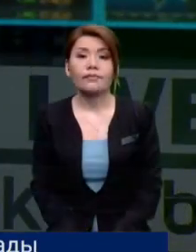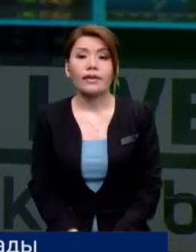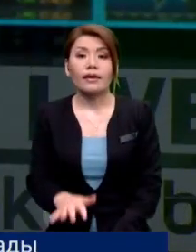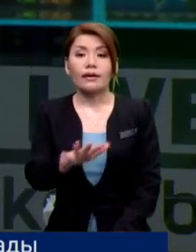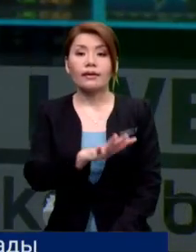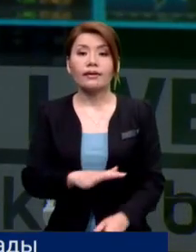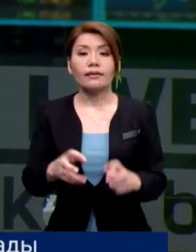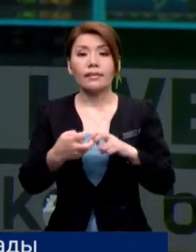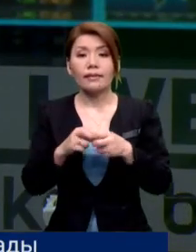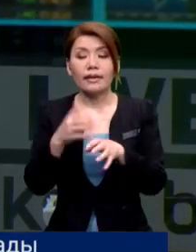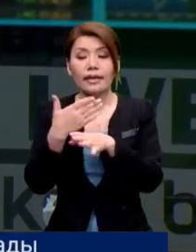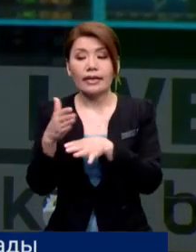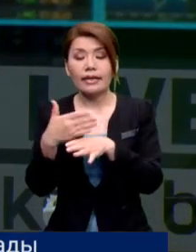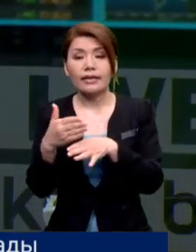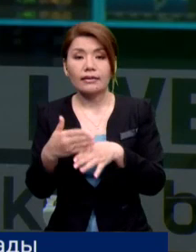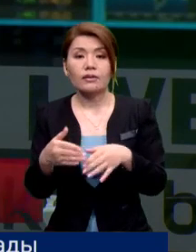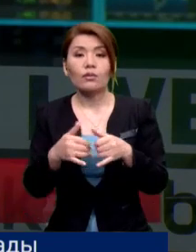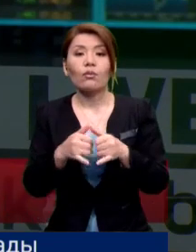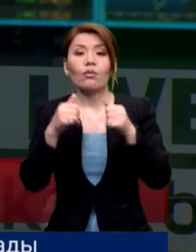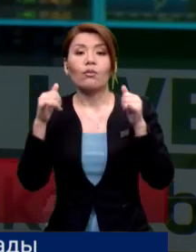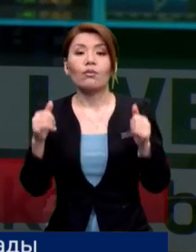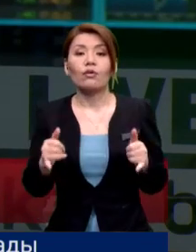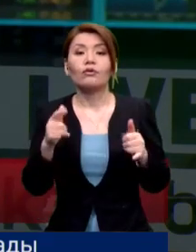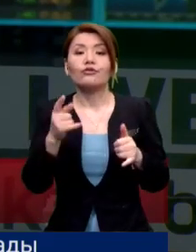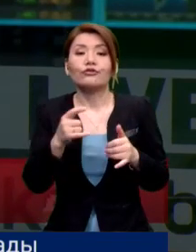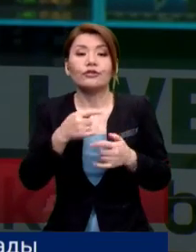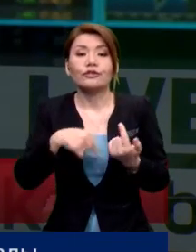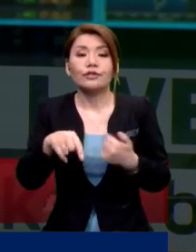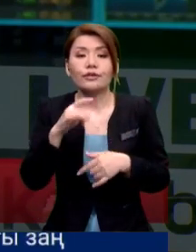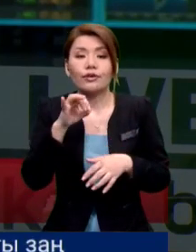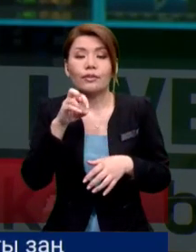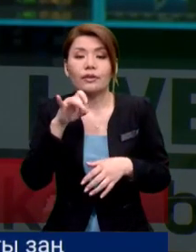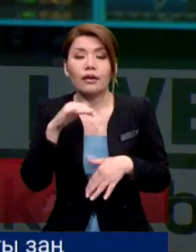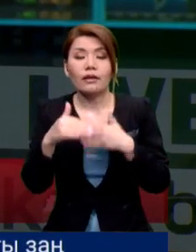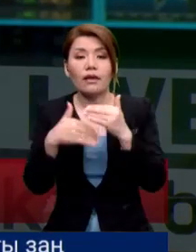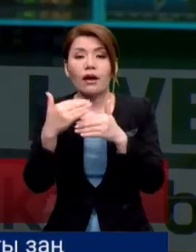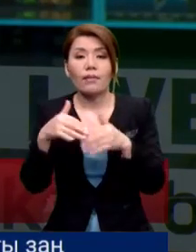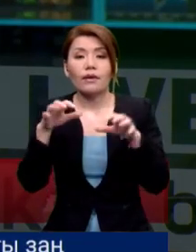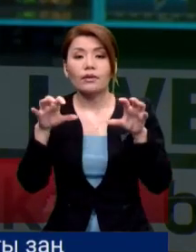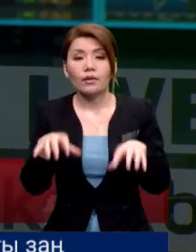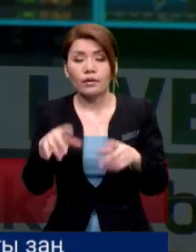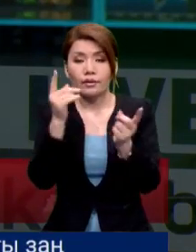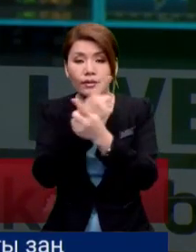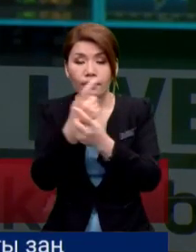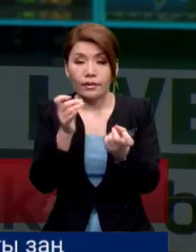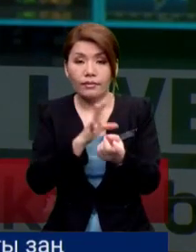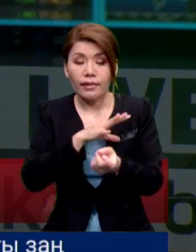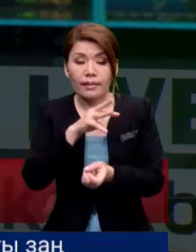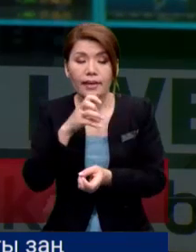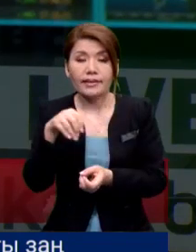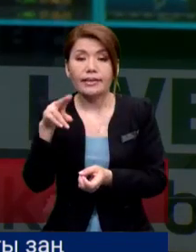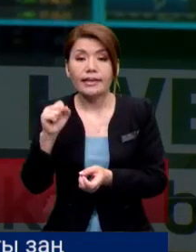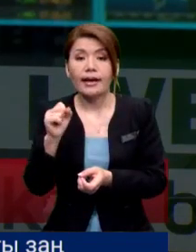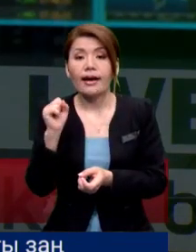Елде проблемалық несиелердің саны ұлғайып жатыр. Мұны қаржы нарығын реттеу және дамыту агенттігінің төрайымы мәлімдеді. Мәдина